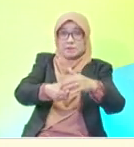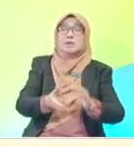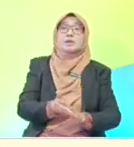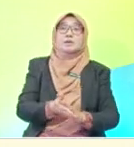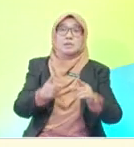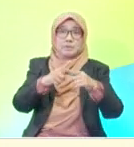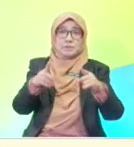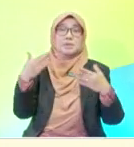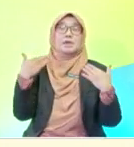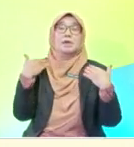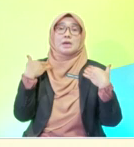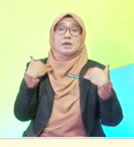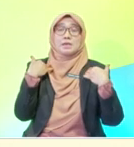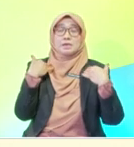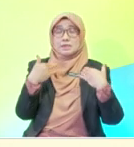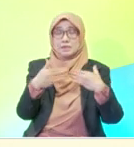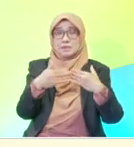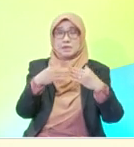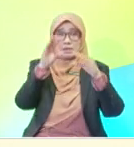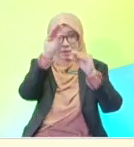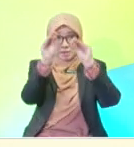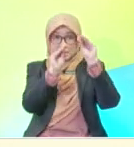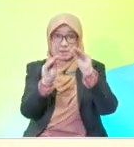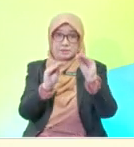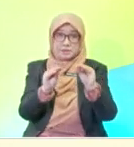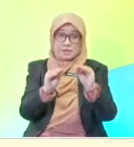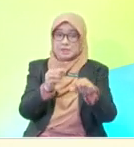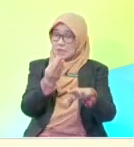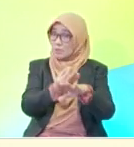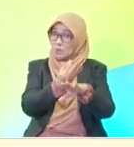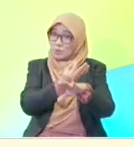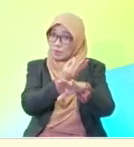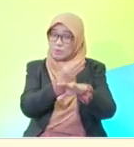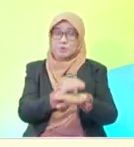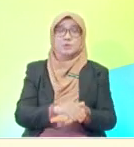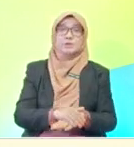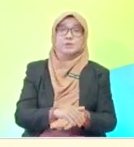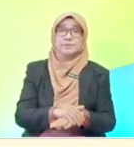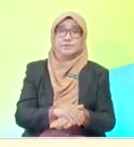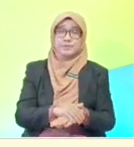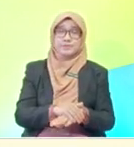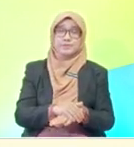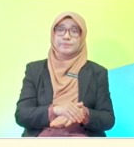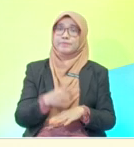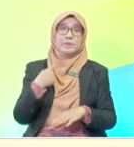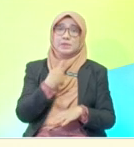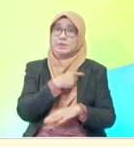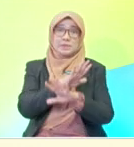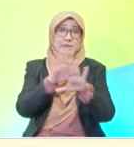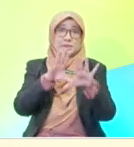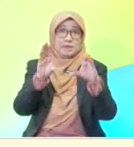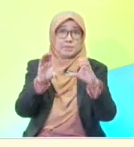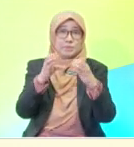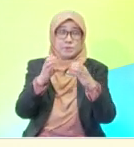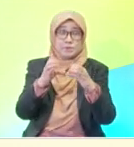perbezaan antara parang biasa dengan parang ilang. Okey, jadi kita tak hasilkan parang yang seperti yang sebenar. Kalau macam